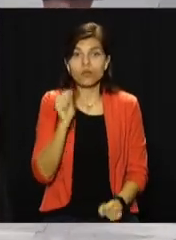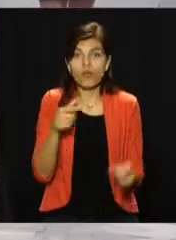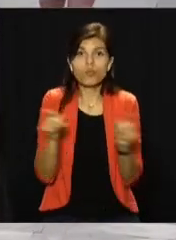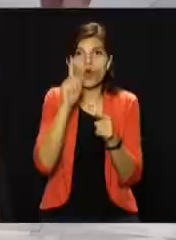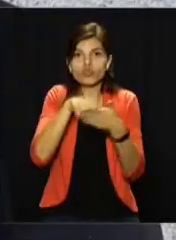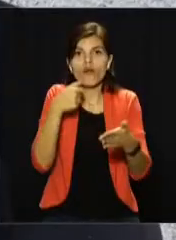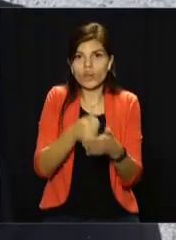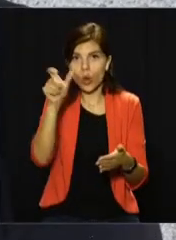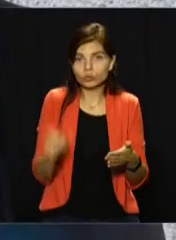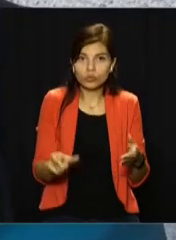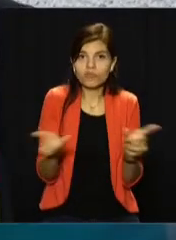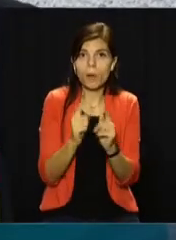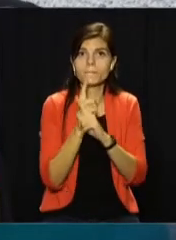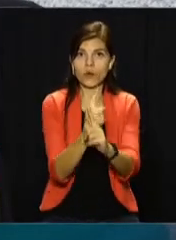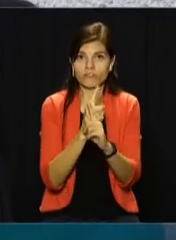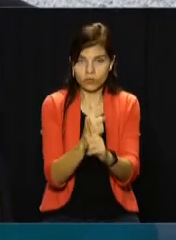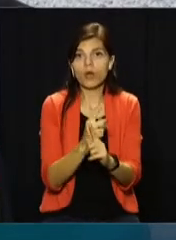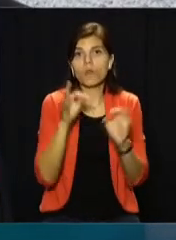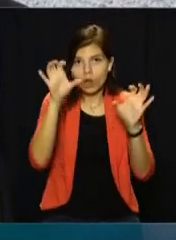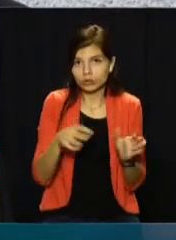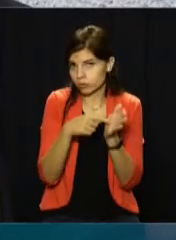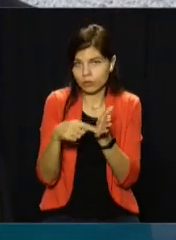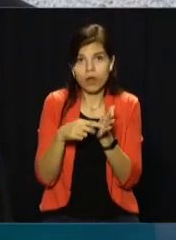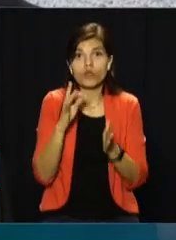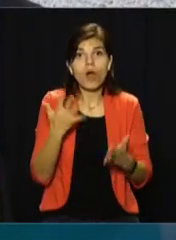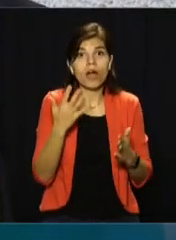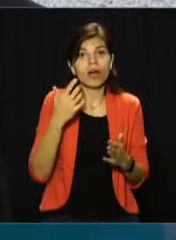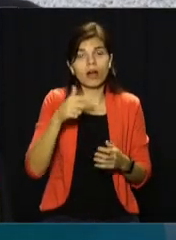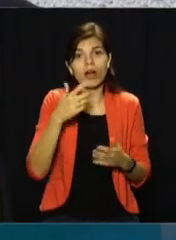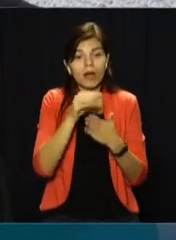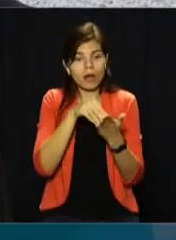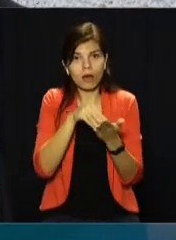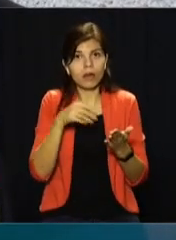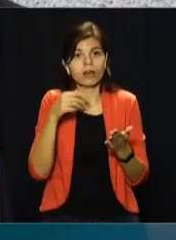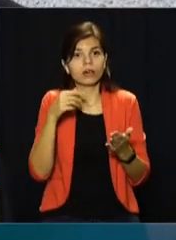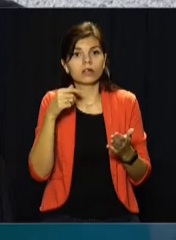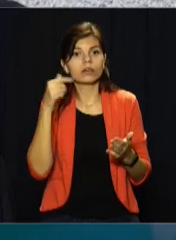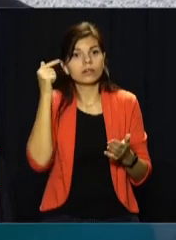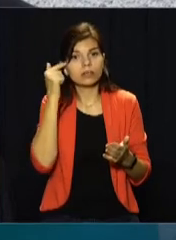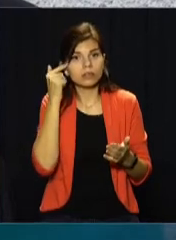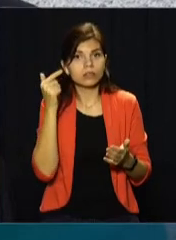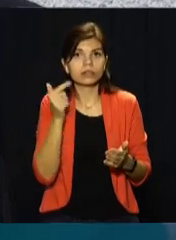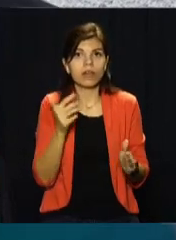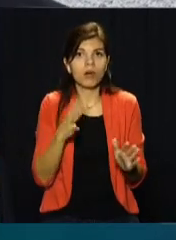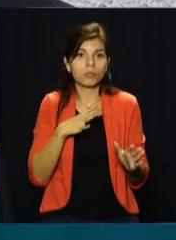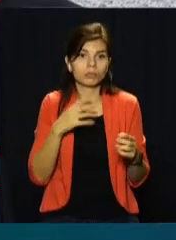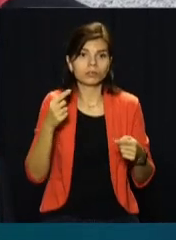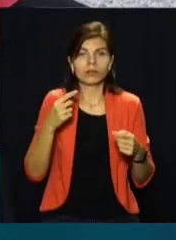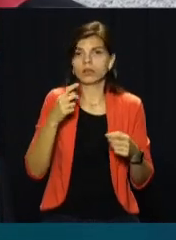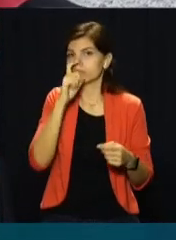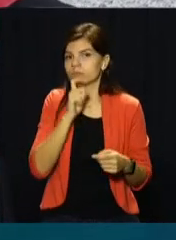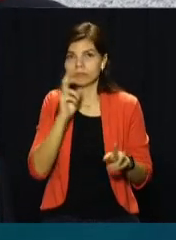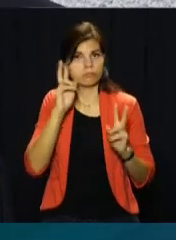до конфліктів. Голова комісії повинен голосно повідомити, що зайшла людина з інвалідністю, незряча, і вона